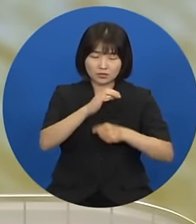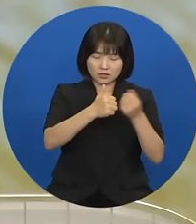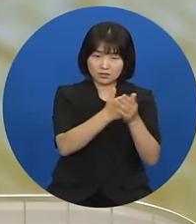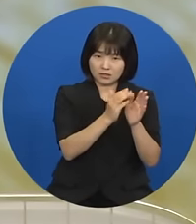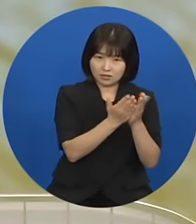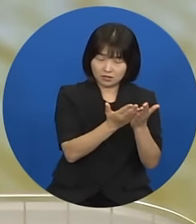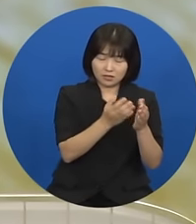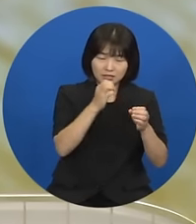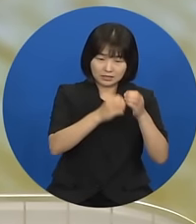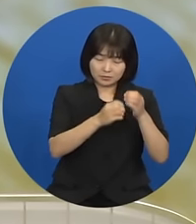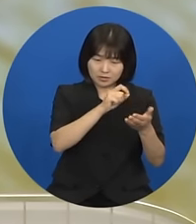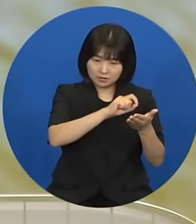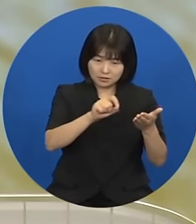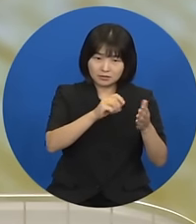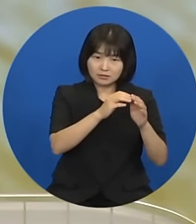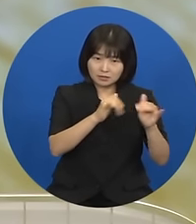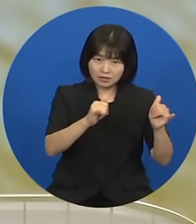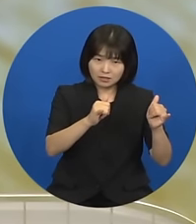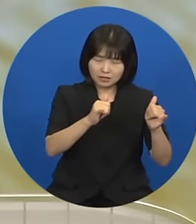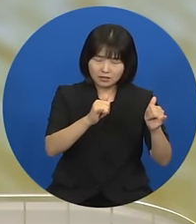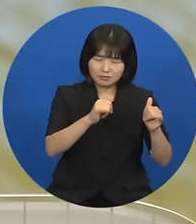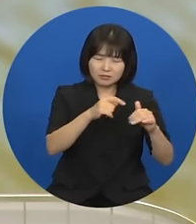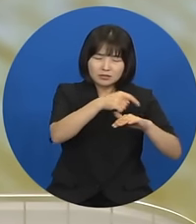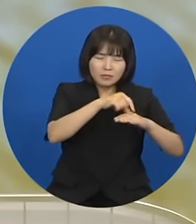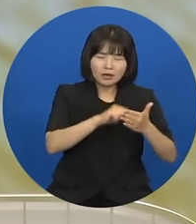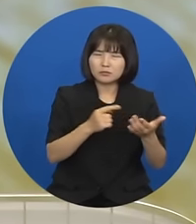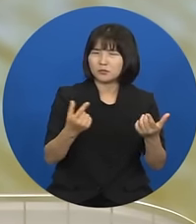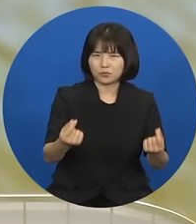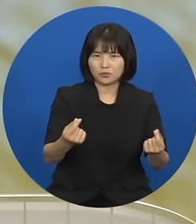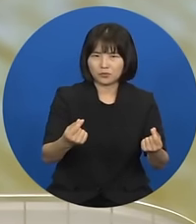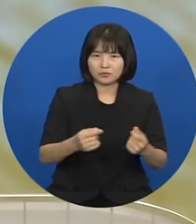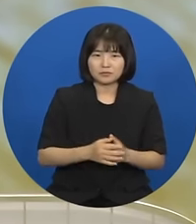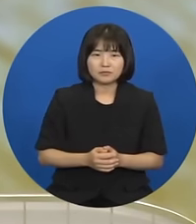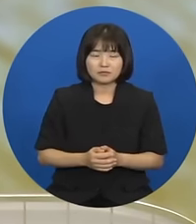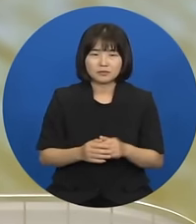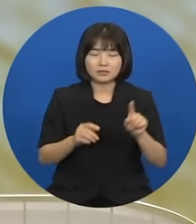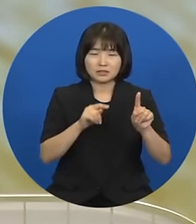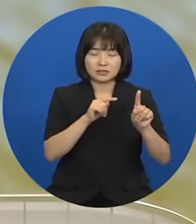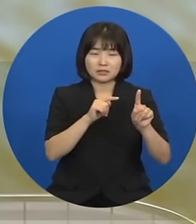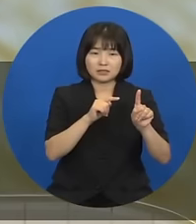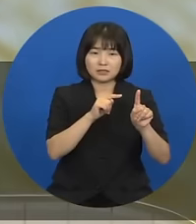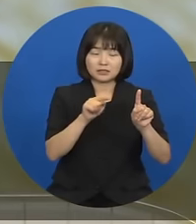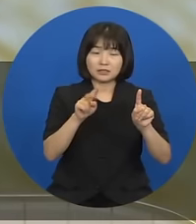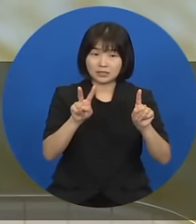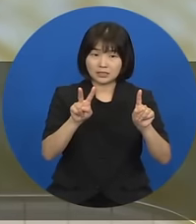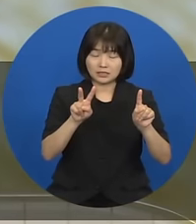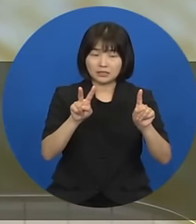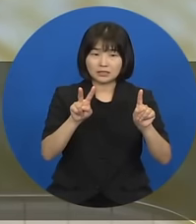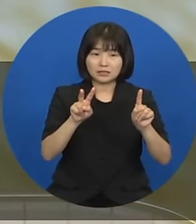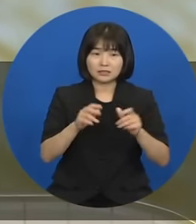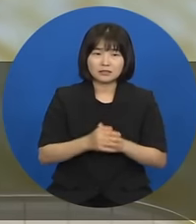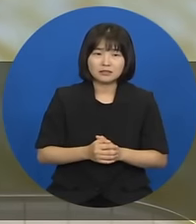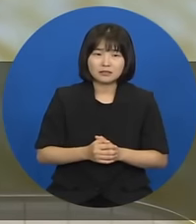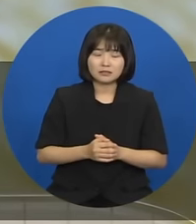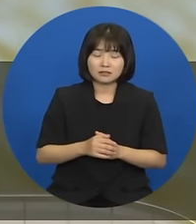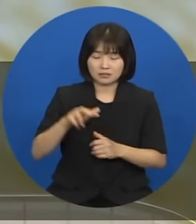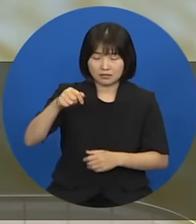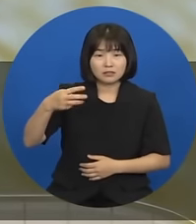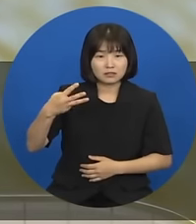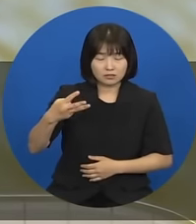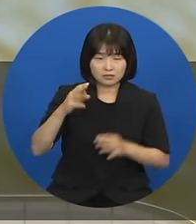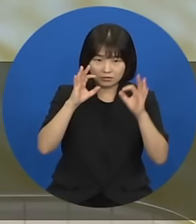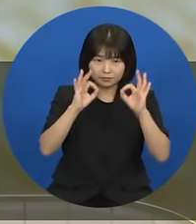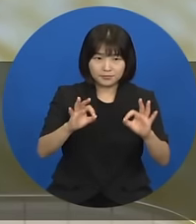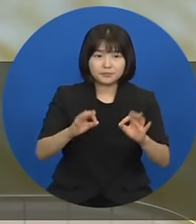시편 기자가 꼭 그와 같은 마음이었습니다. 1절과 2절에 감당할 수 없는 현실 앞에 그는